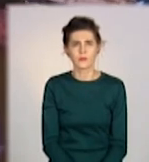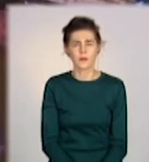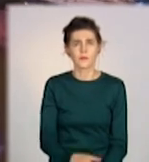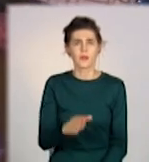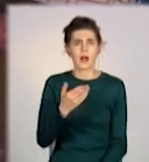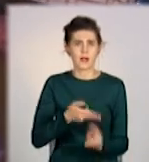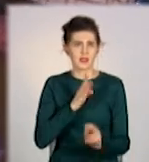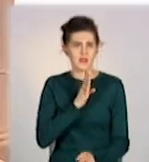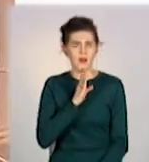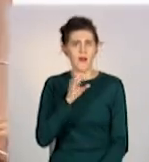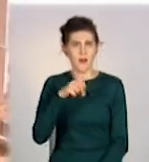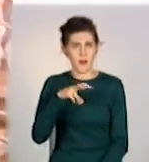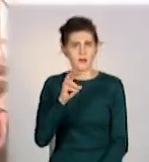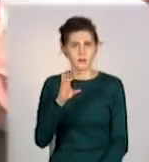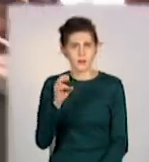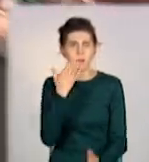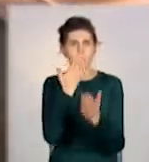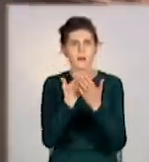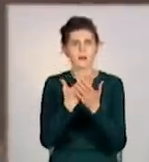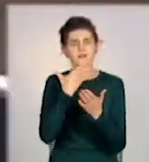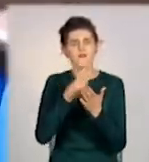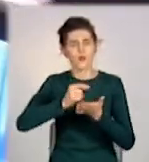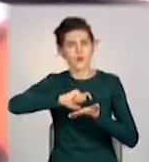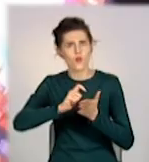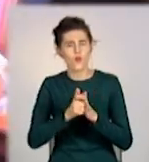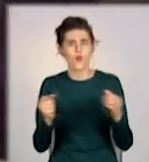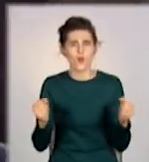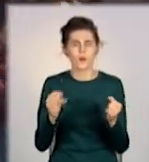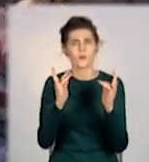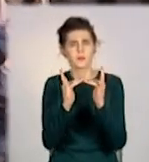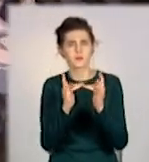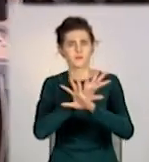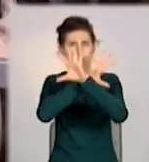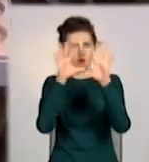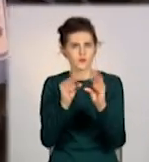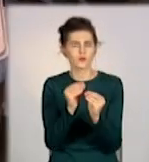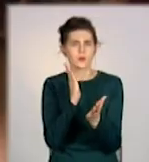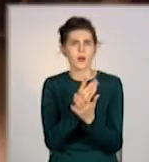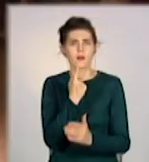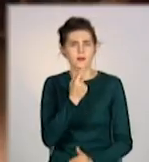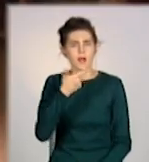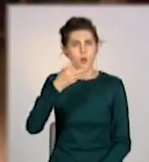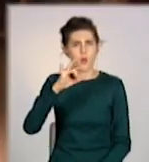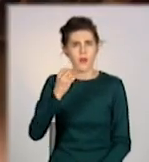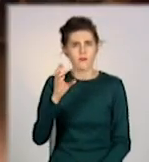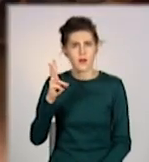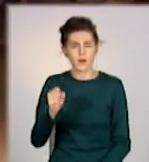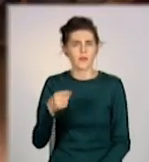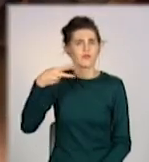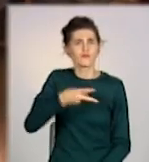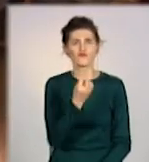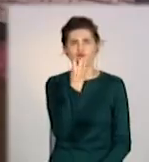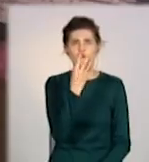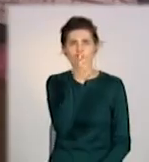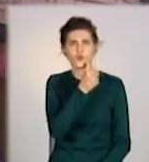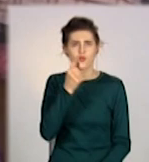Олександра Миколаївна показує свою кімнату. Тут кілька ліжок, холодильник та електроплита. Власне, дім у Красногорівці пенсіонерка покинула в